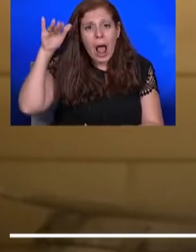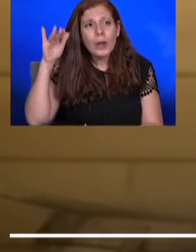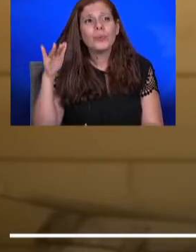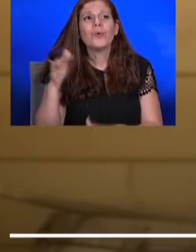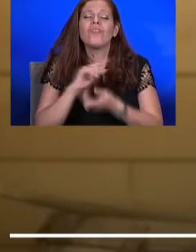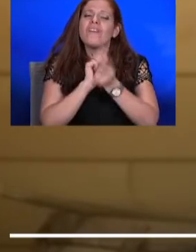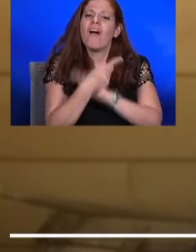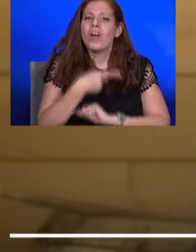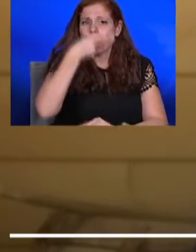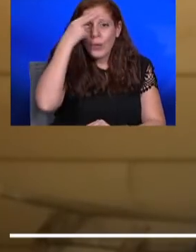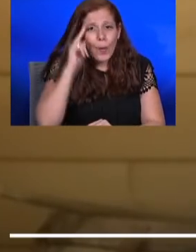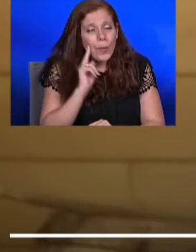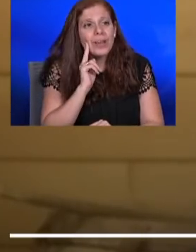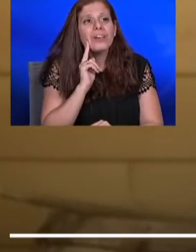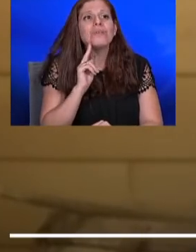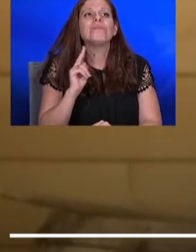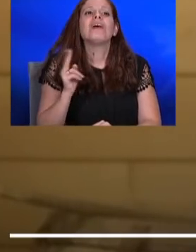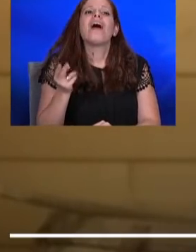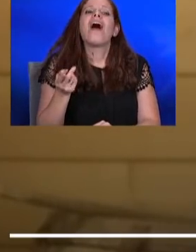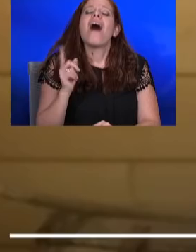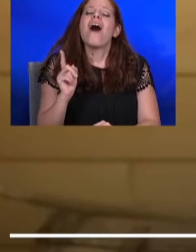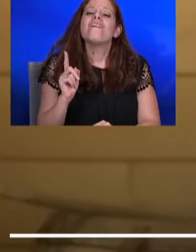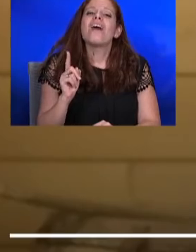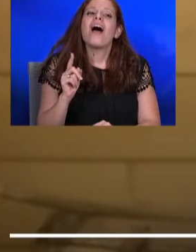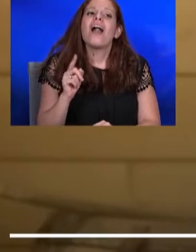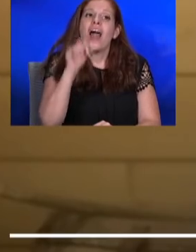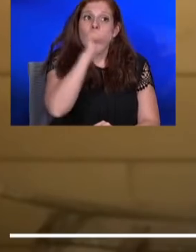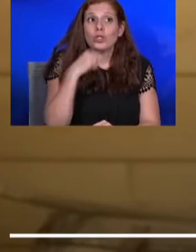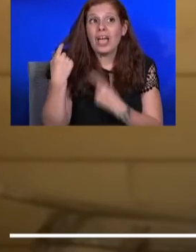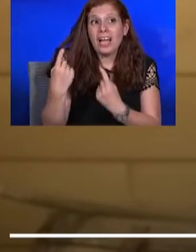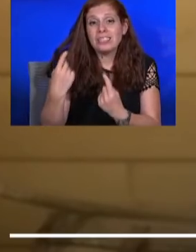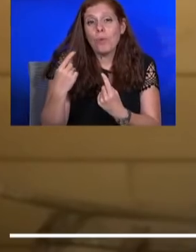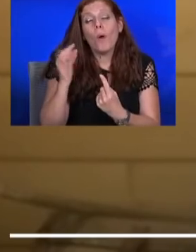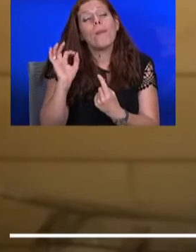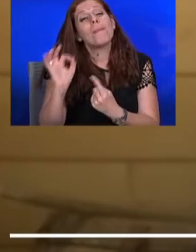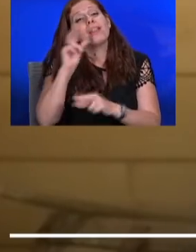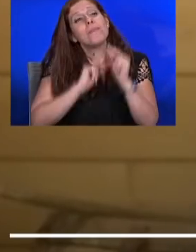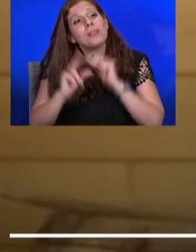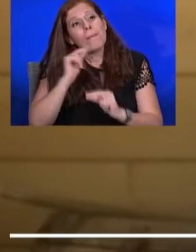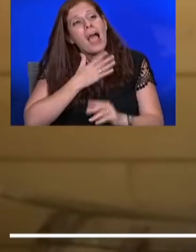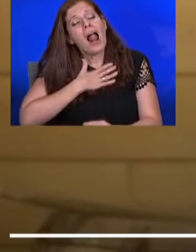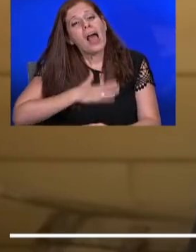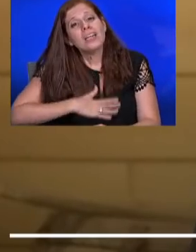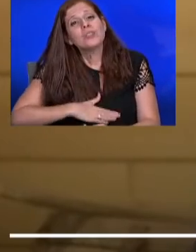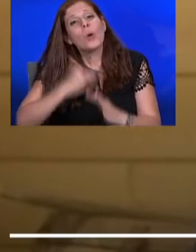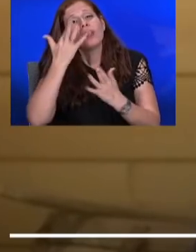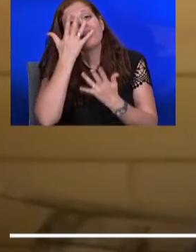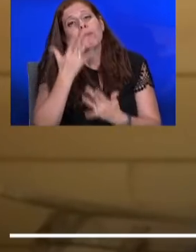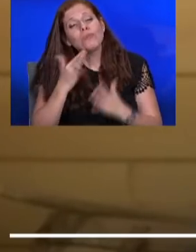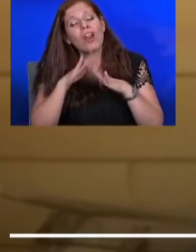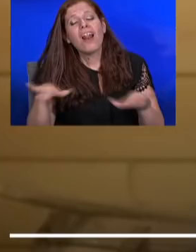חיים כאן, אבל השיר עצמו הוא באמת מדבר על רצון תמים של ילדים להיות כבר גדולים,